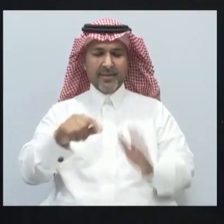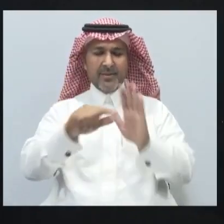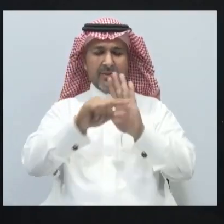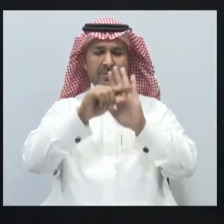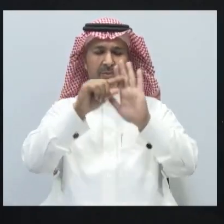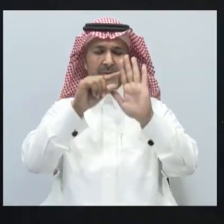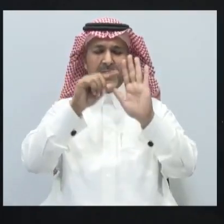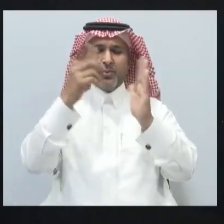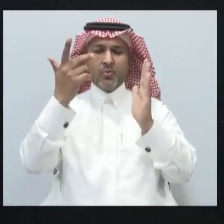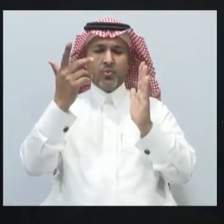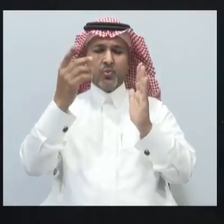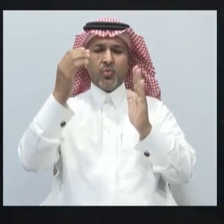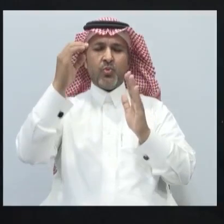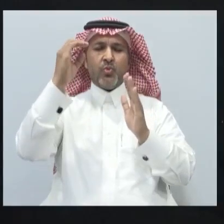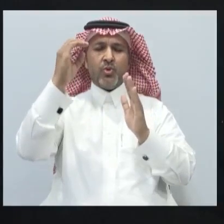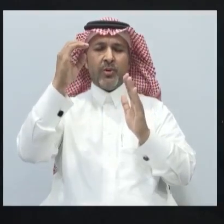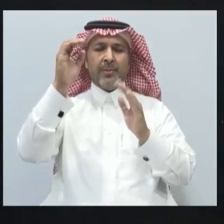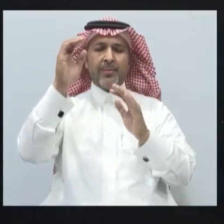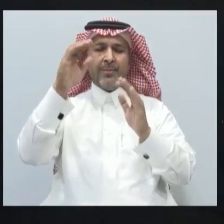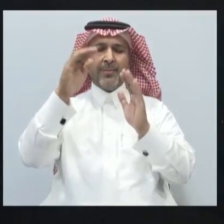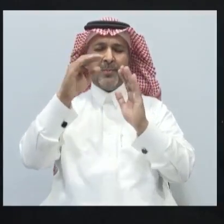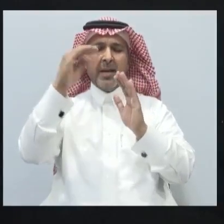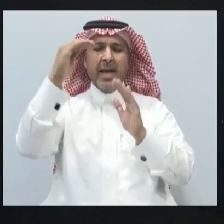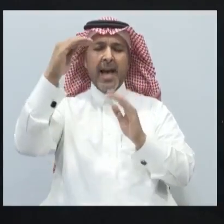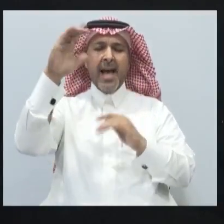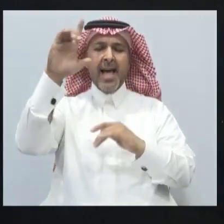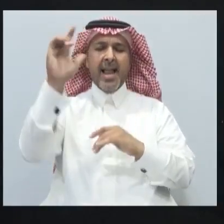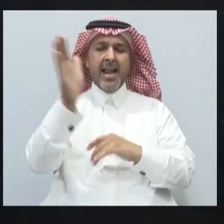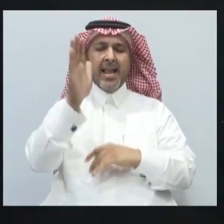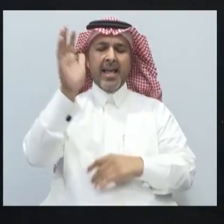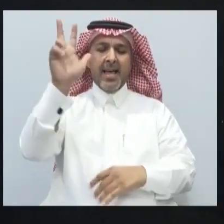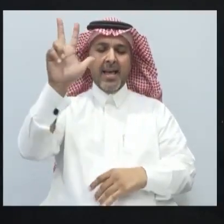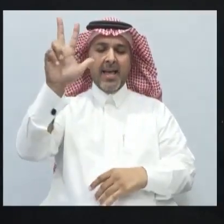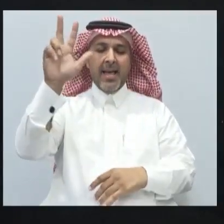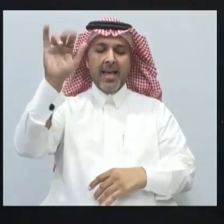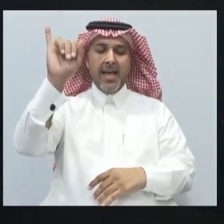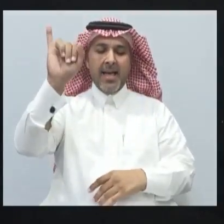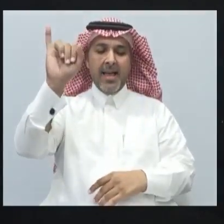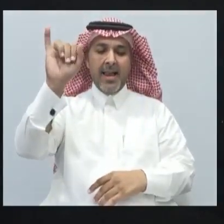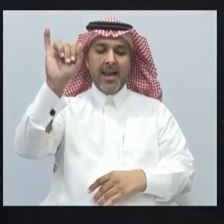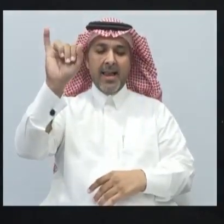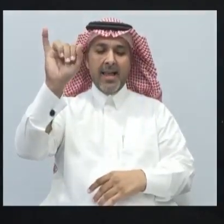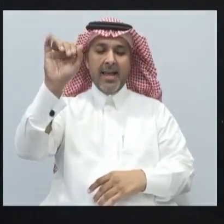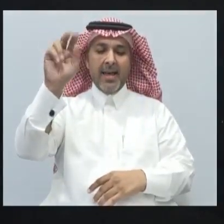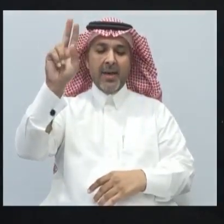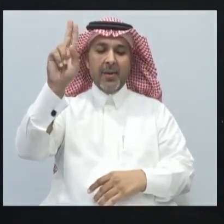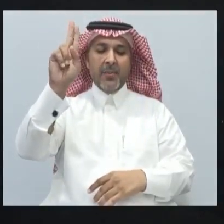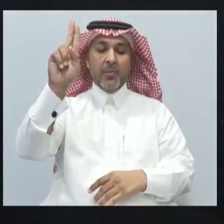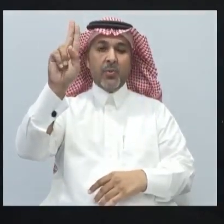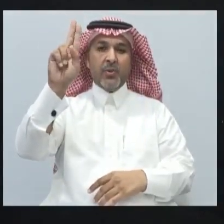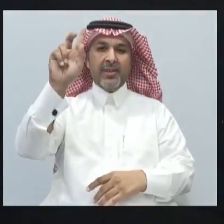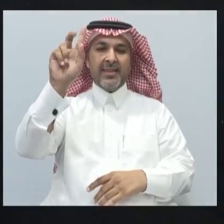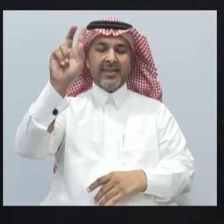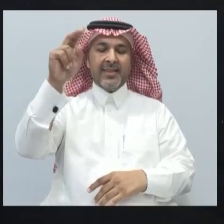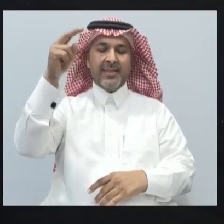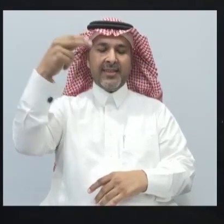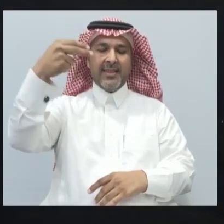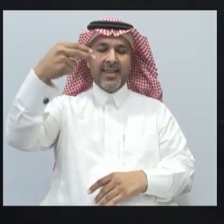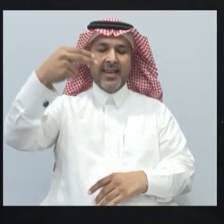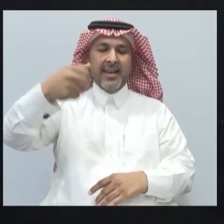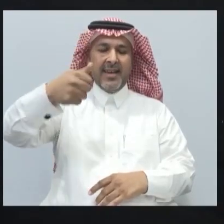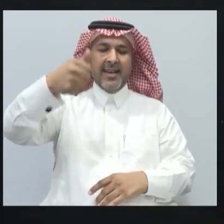الاسيه نتمنى لكم دائما وابدا متابعه طيبه طبعا في الدرس السابق اخذنا استكشاف كيف نوجد حل المعادلات